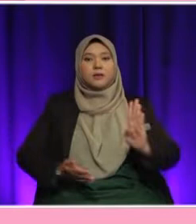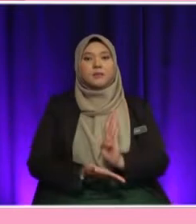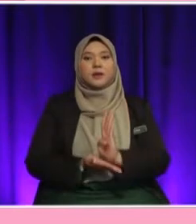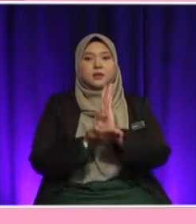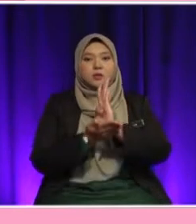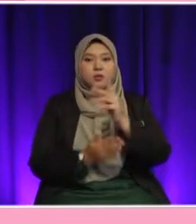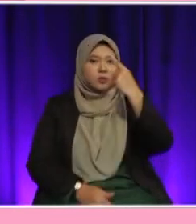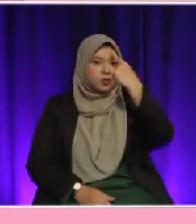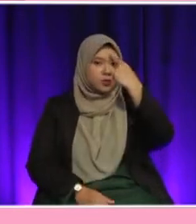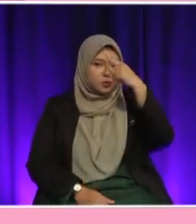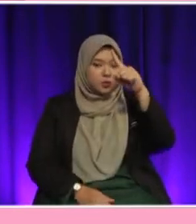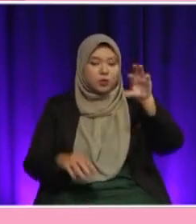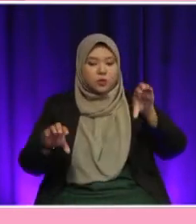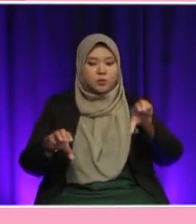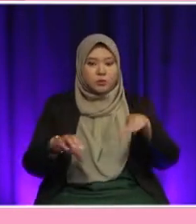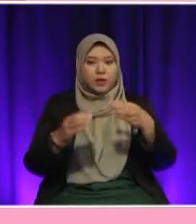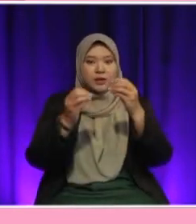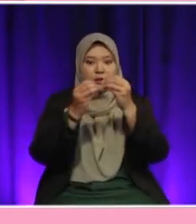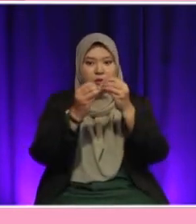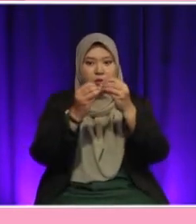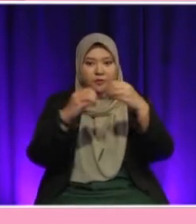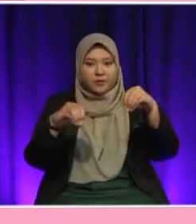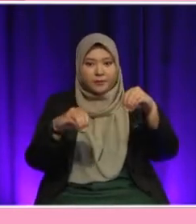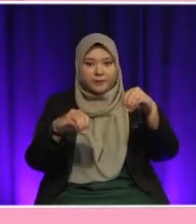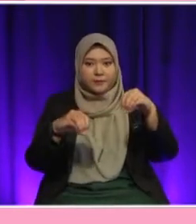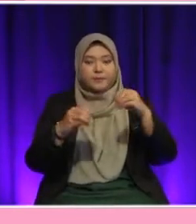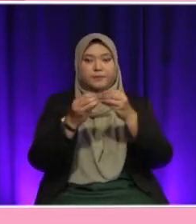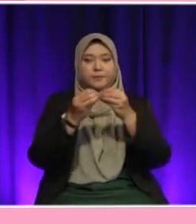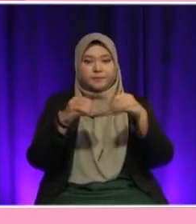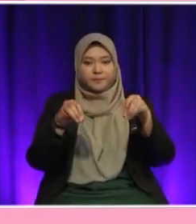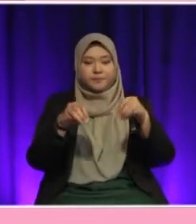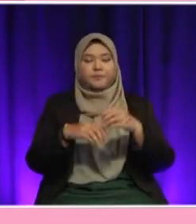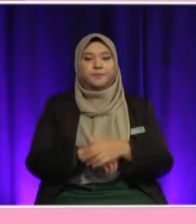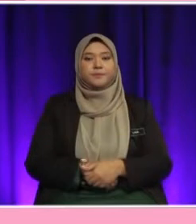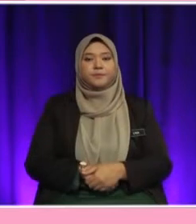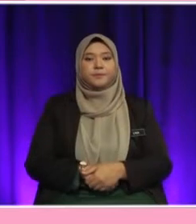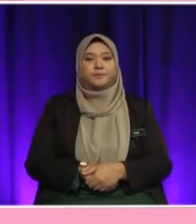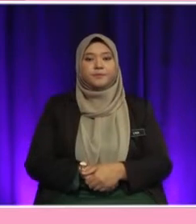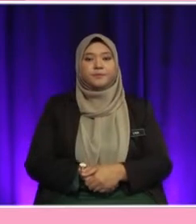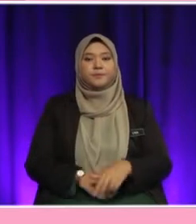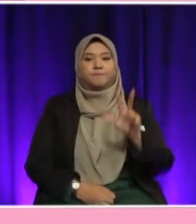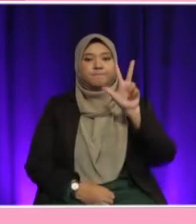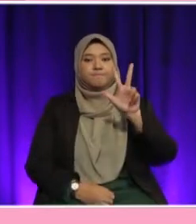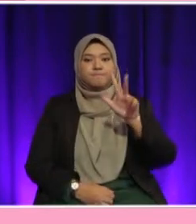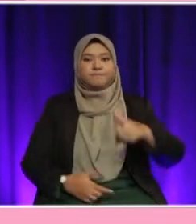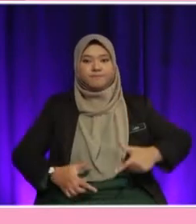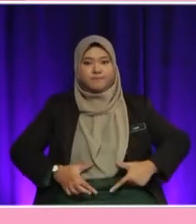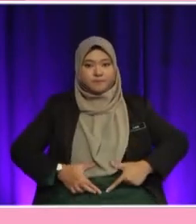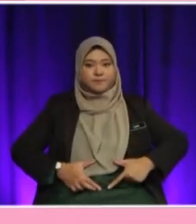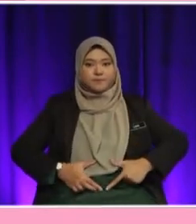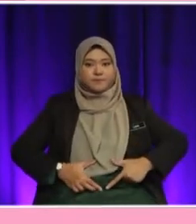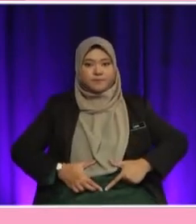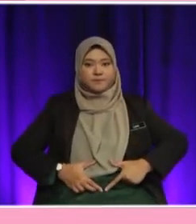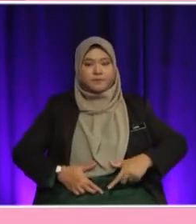hormon seks bagi wanita oke baiklah uterus pula yang dikenal sebagai rahim adalah tempat embrayu